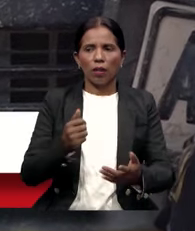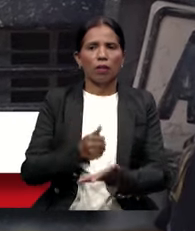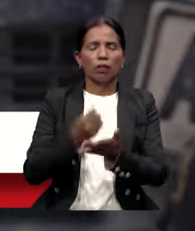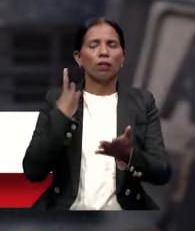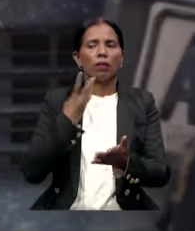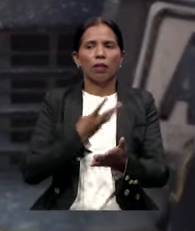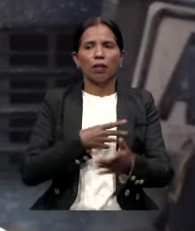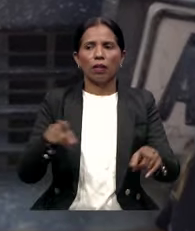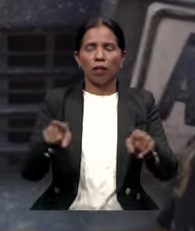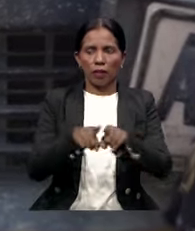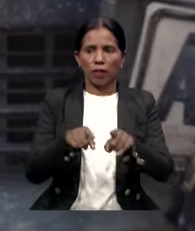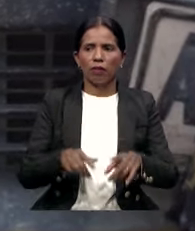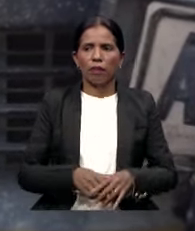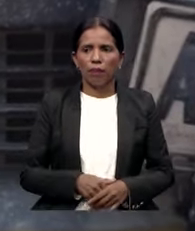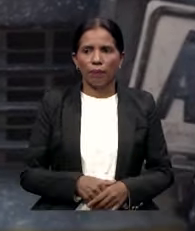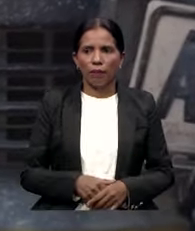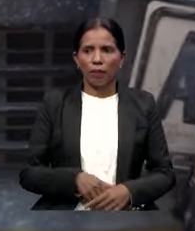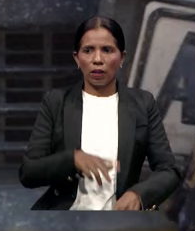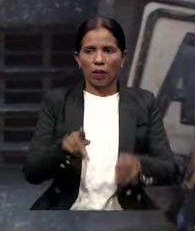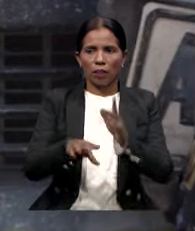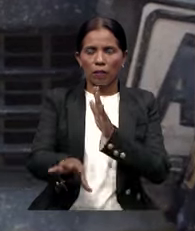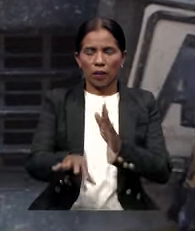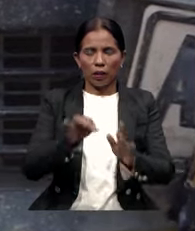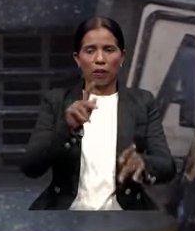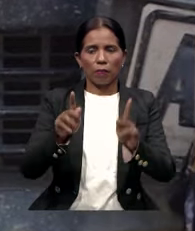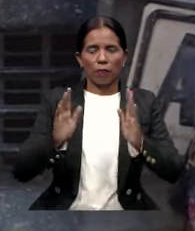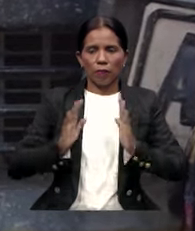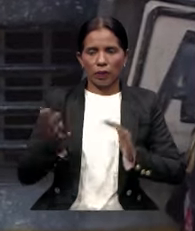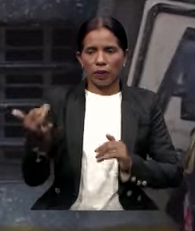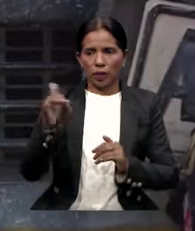ba ami mo sani sandi. Bobo mak hili bot sira ne. Ini